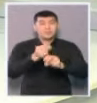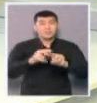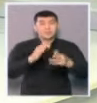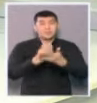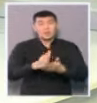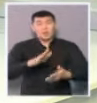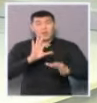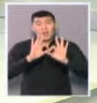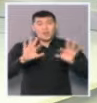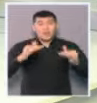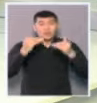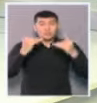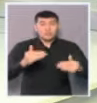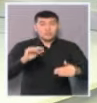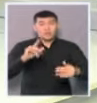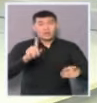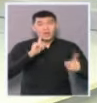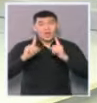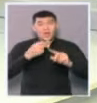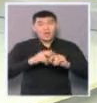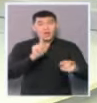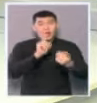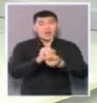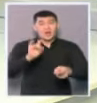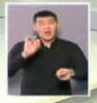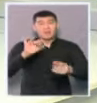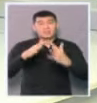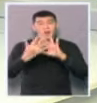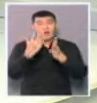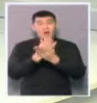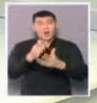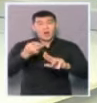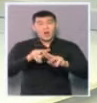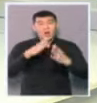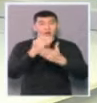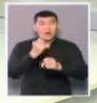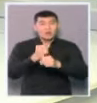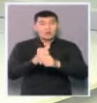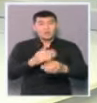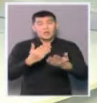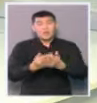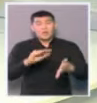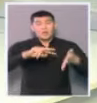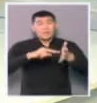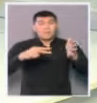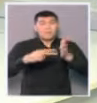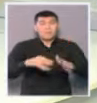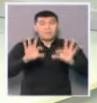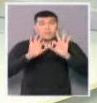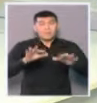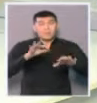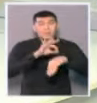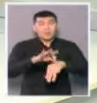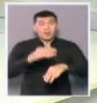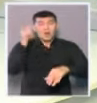Об этом сообщил сегодня на онлайн-брифинге аким Исатайского района Марат Мурзиев, представив отчет о проделанной работе за прошлый